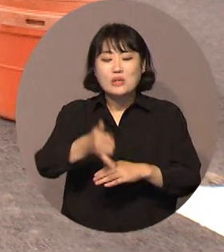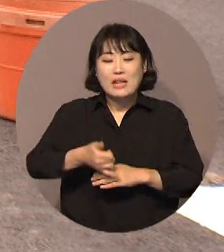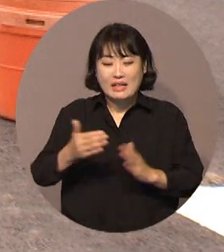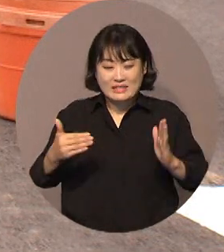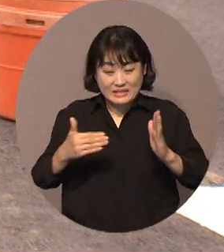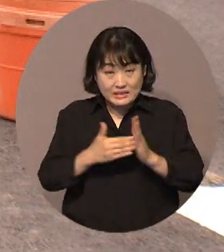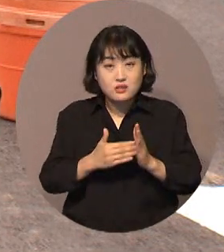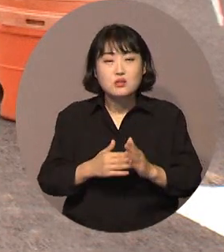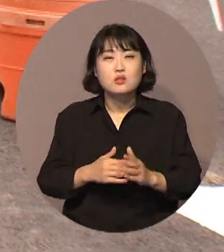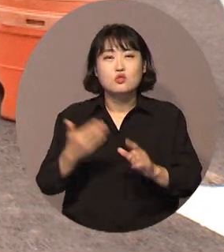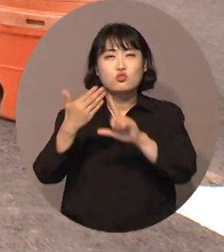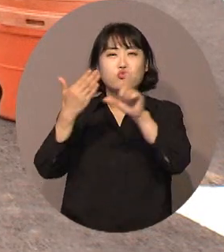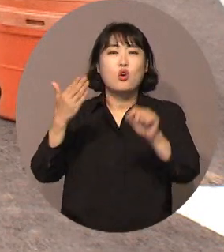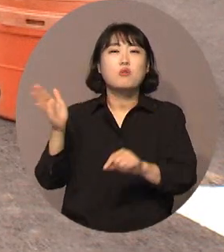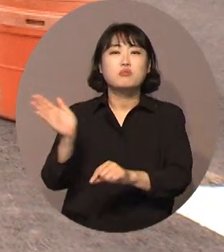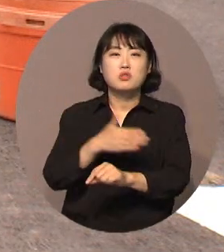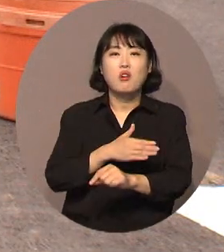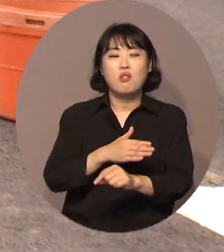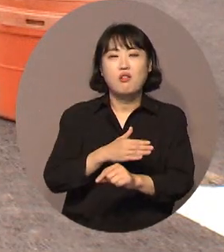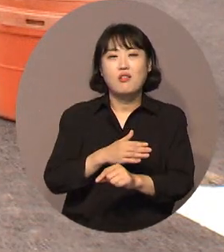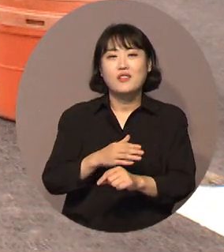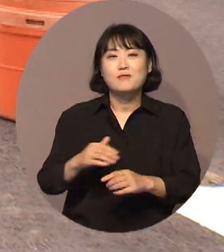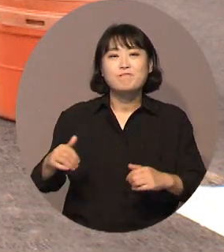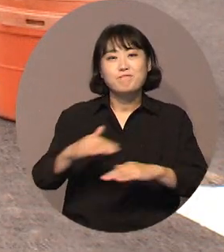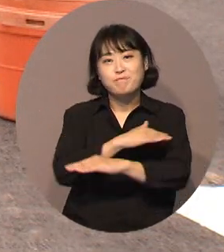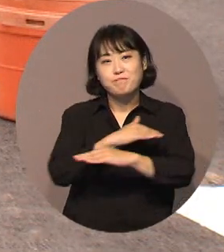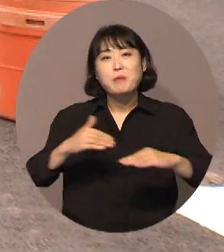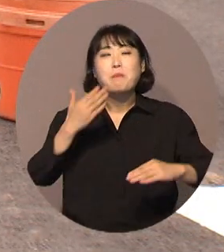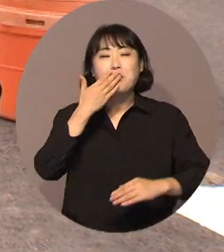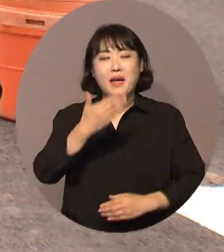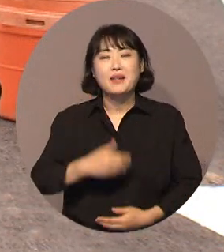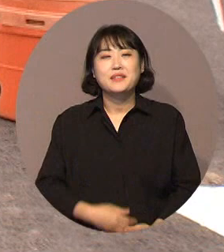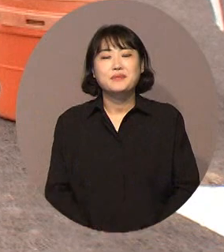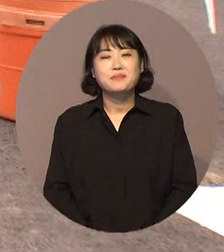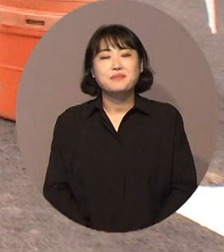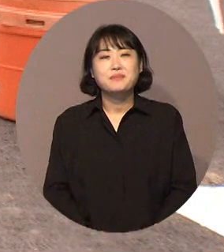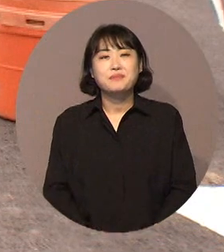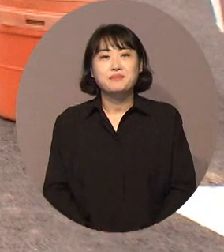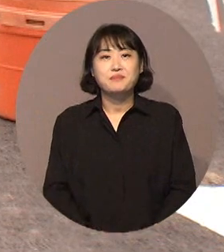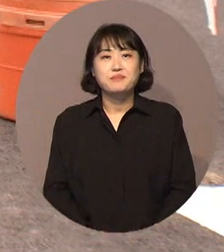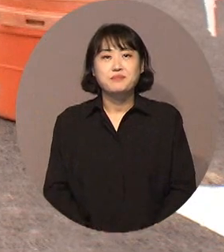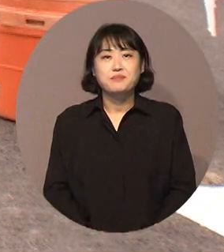마치는 대로 오는 9월부터 이용이 가능할 전망입니다 MBC 뉴스 김태욱입니다